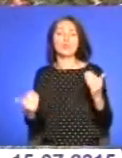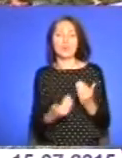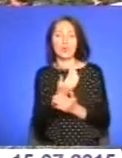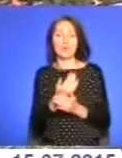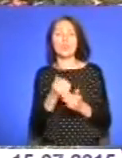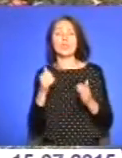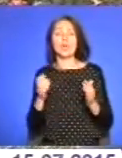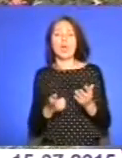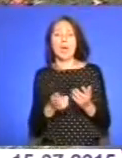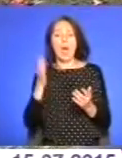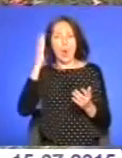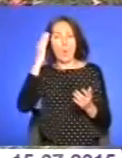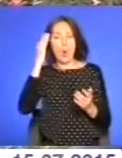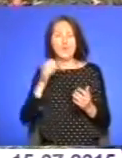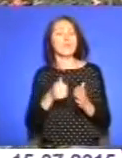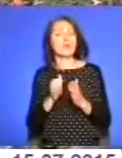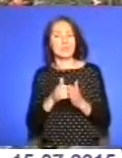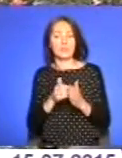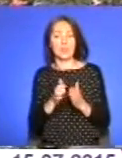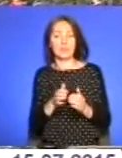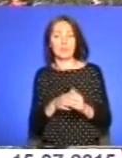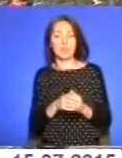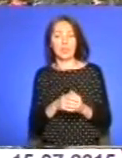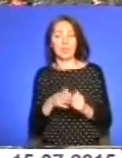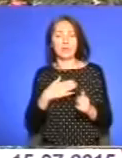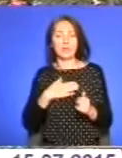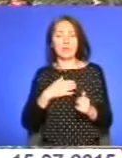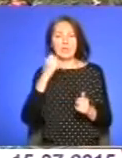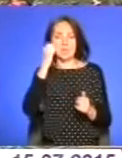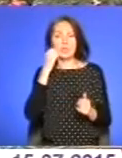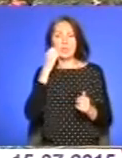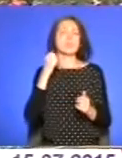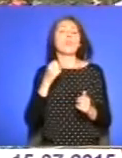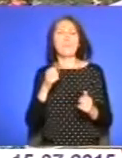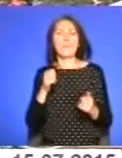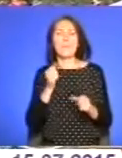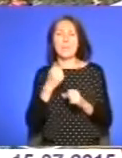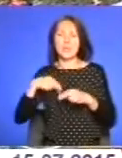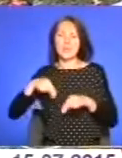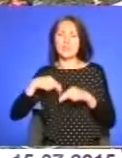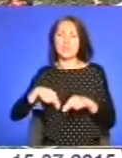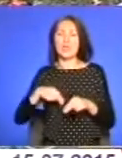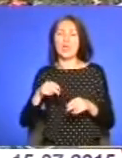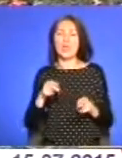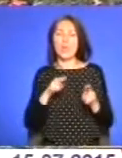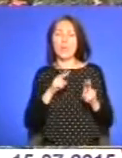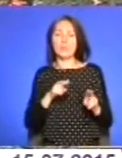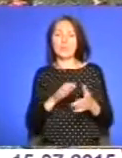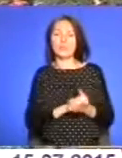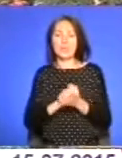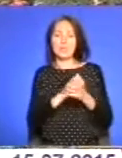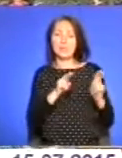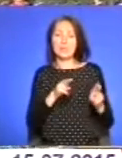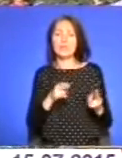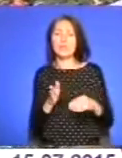даними найстаріших наших працівників, працівників Товариства мисливців і рибалок, такі дані були десь перед 60-ми роками,